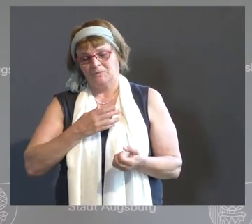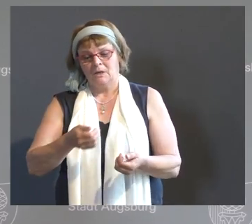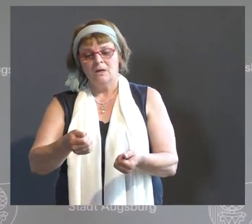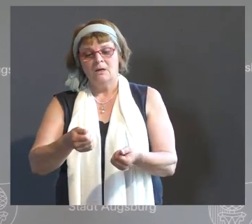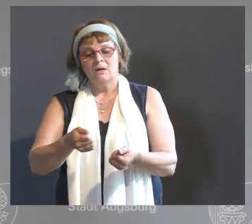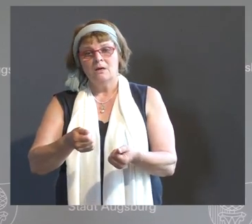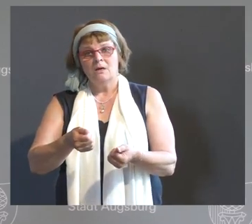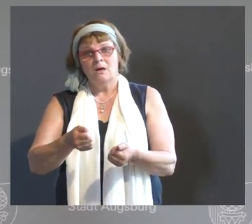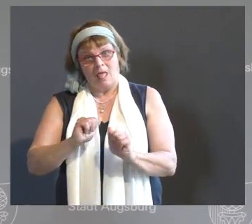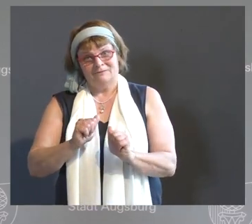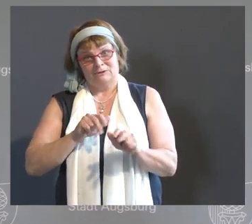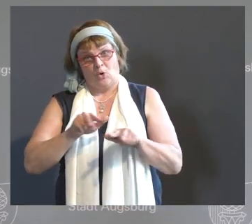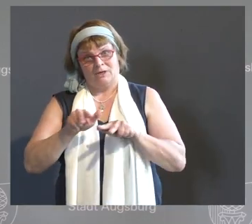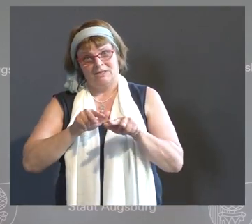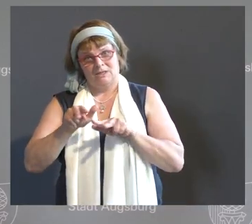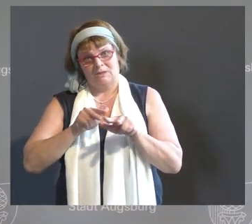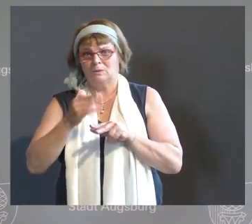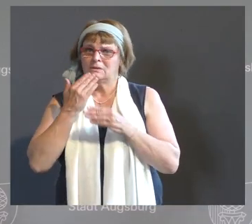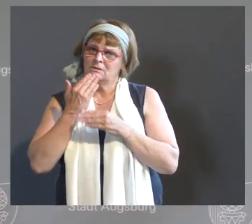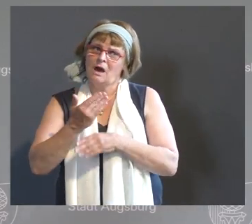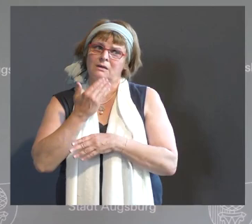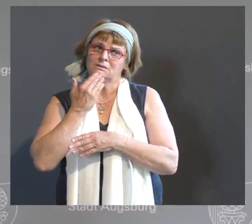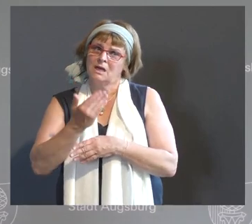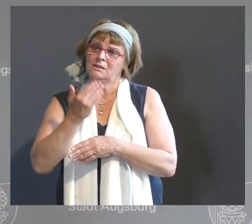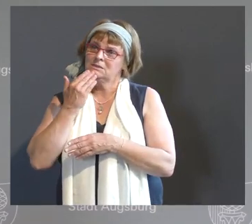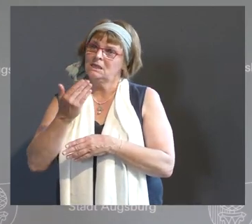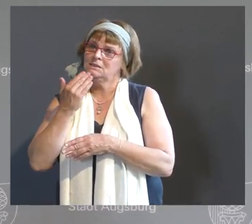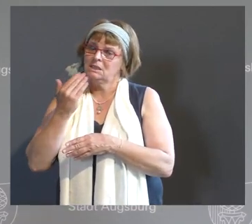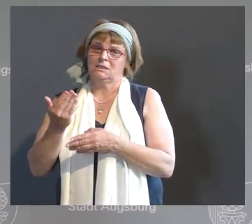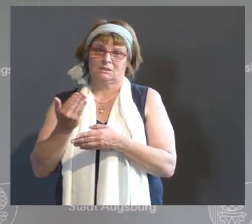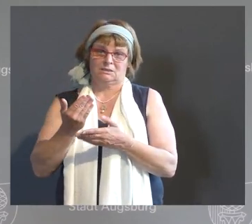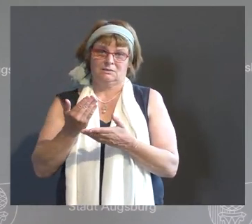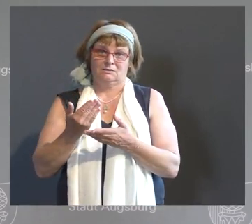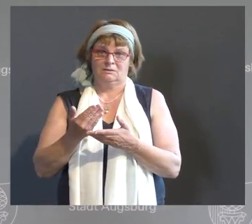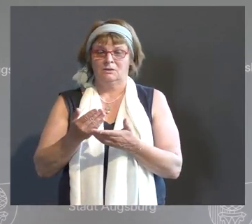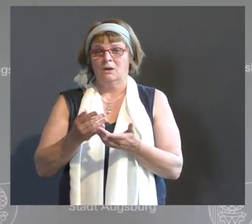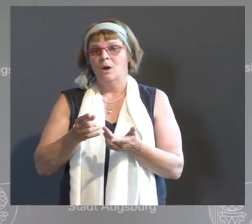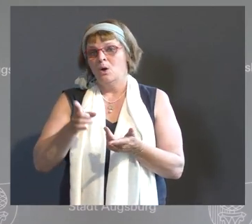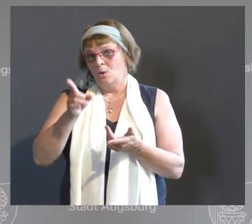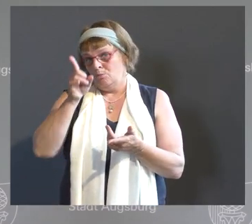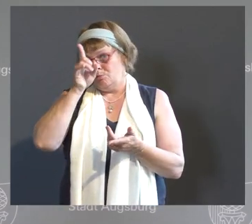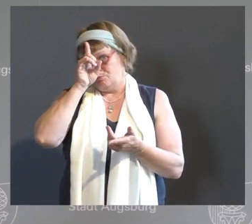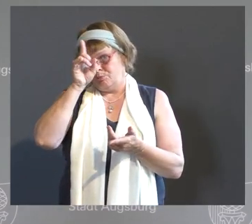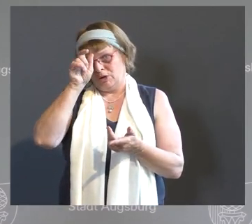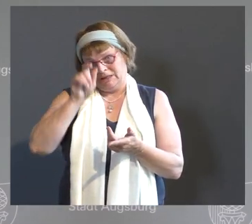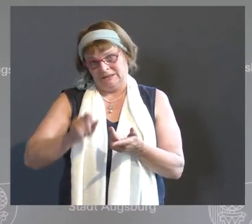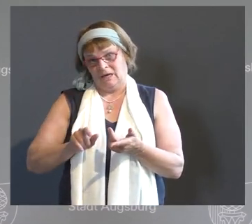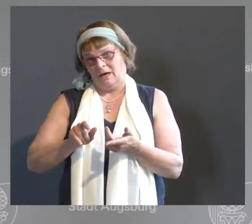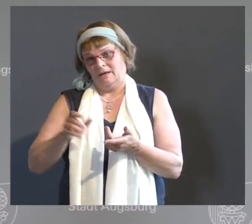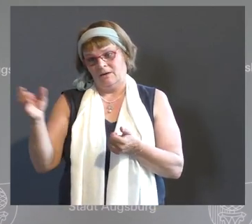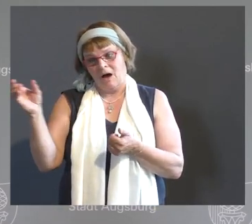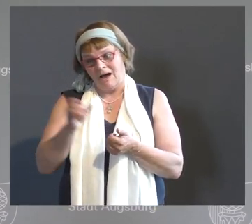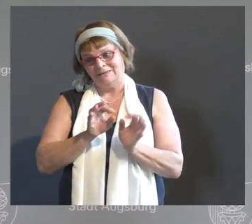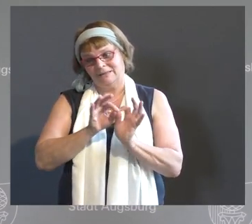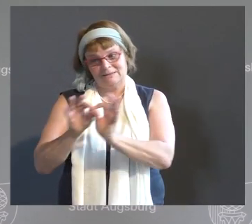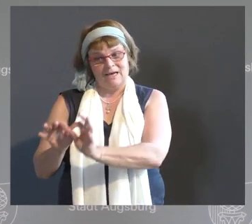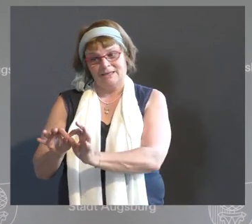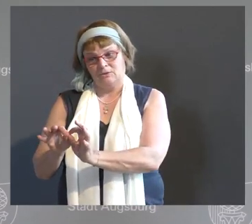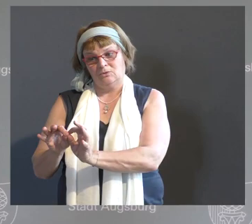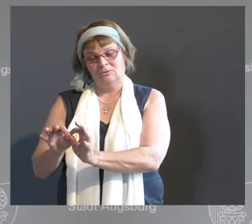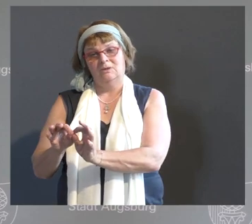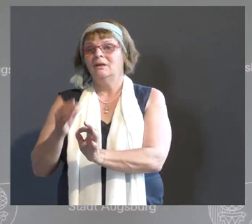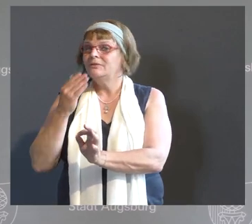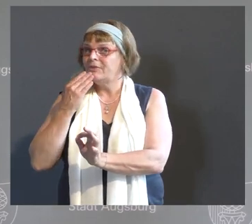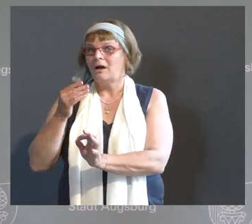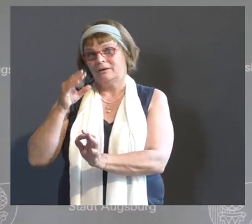tätig waren. Und diesen Dank kann man letzten Endes nur Richtung Polizei und der hochprofessionellen Einsatzleitung, auch Herr Schaumeier, Ihnen geben und